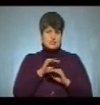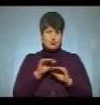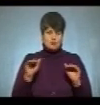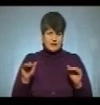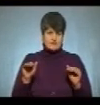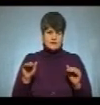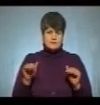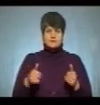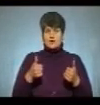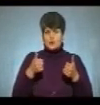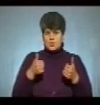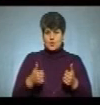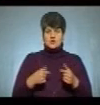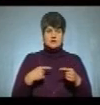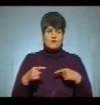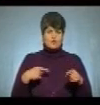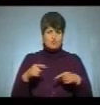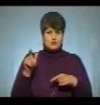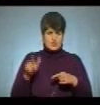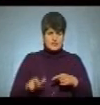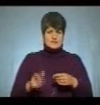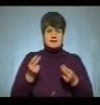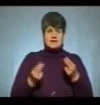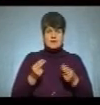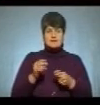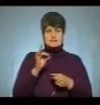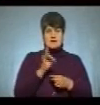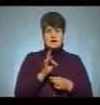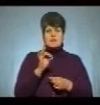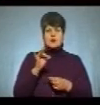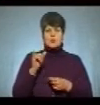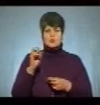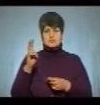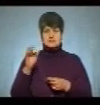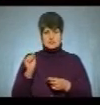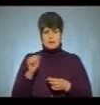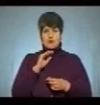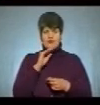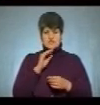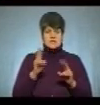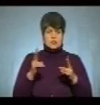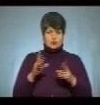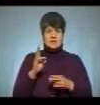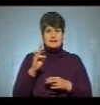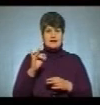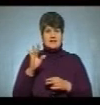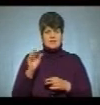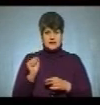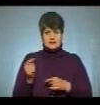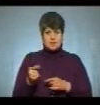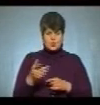Хороший футболіст, грав, зокрема, за Раву Руську, професійний клуб, потім Ниву